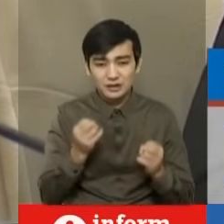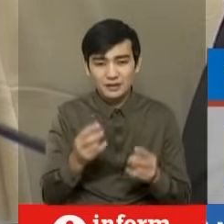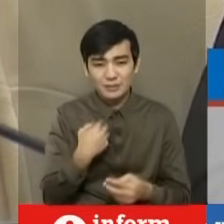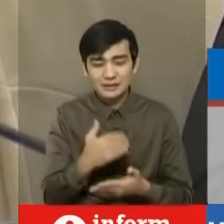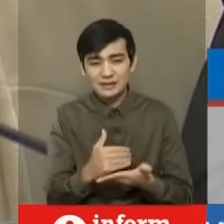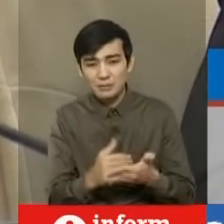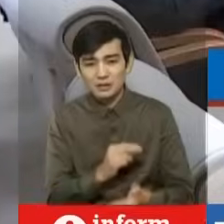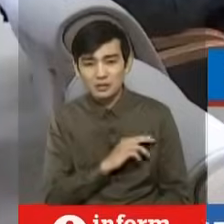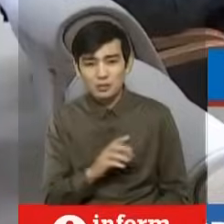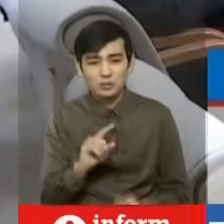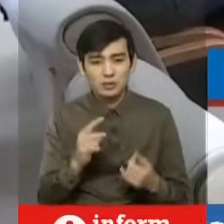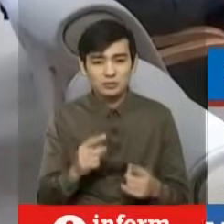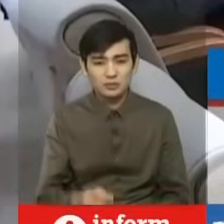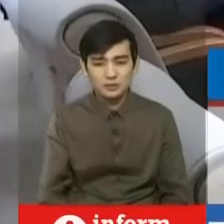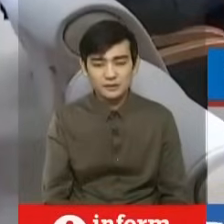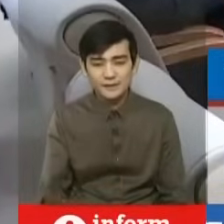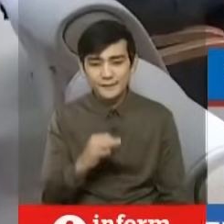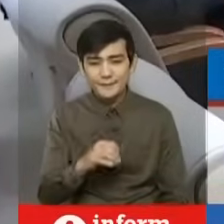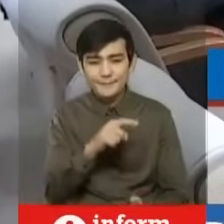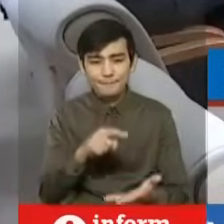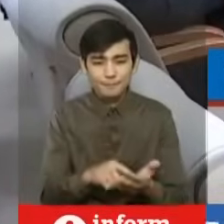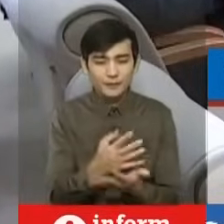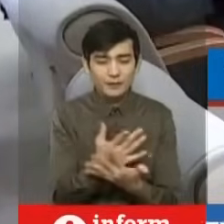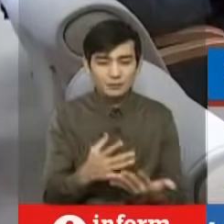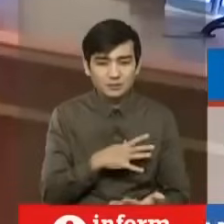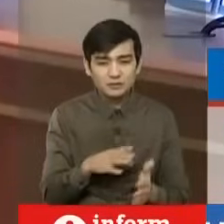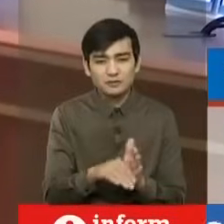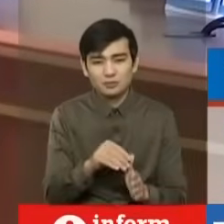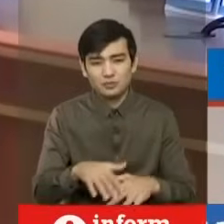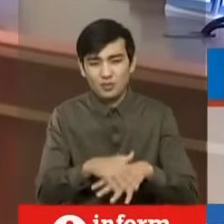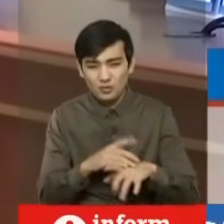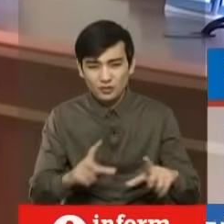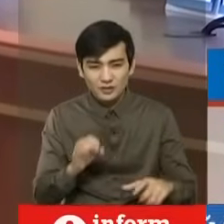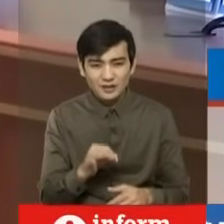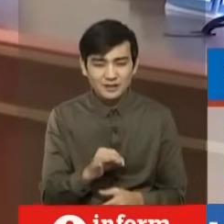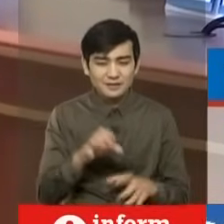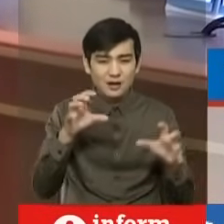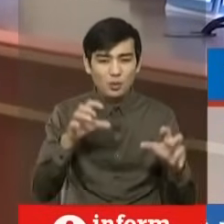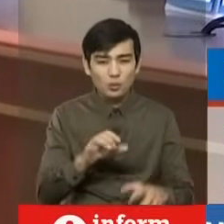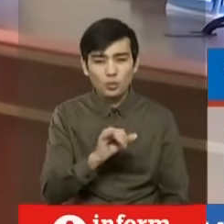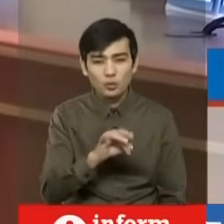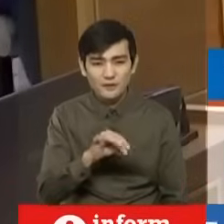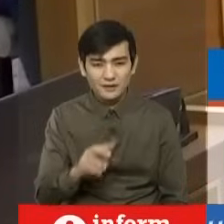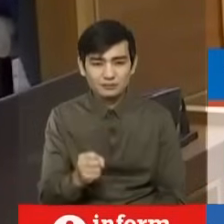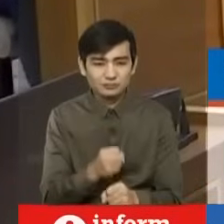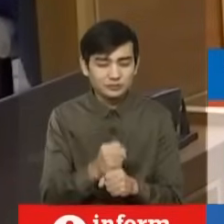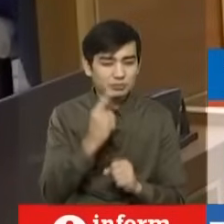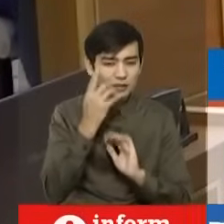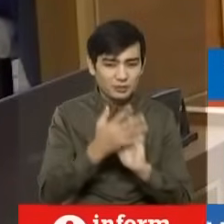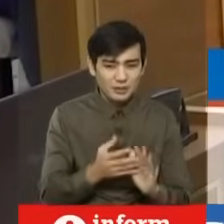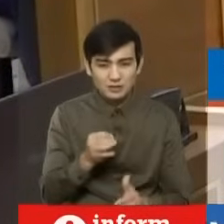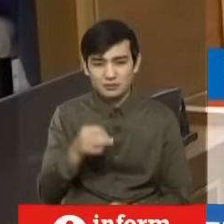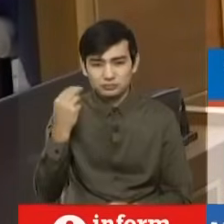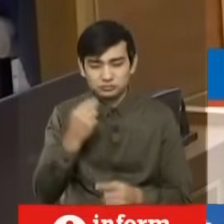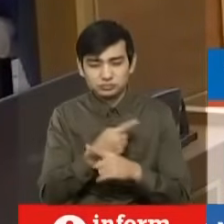срабатывают каналы связи озадачены этим вопросом народные избранники предложили на законном уровне вести понимание мгновенных